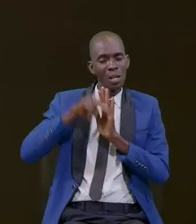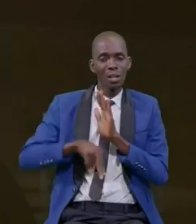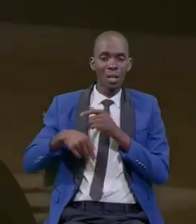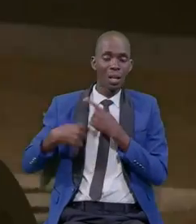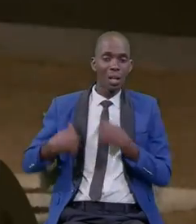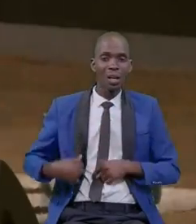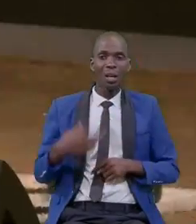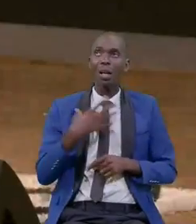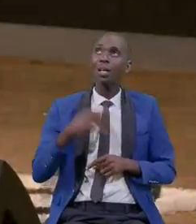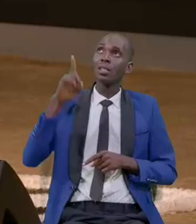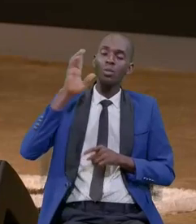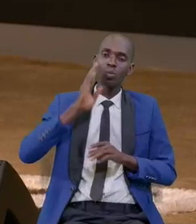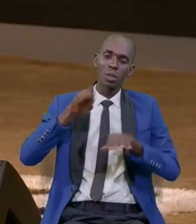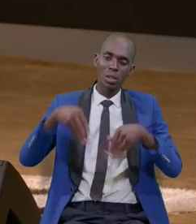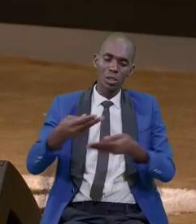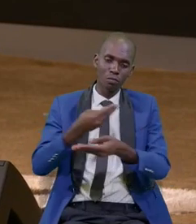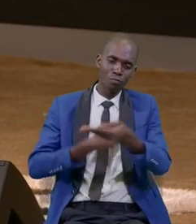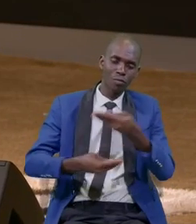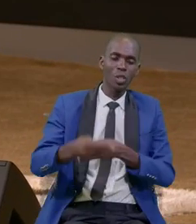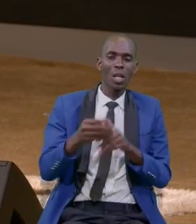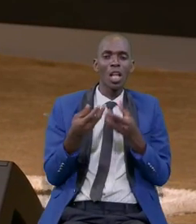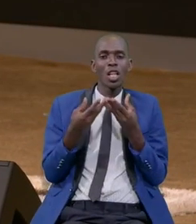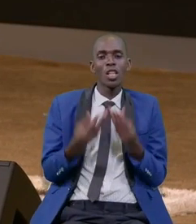donner le cœur de chair.